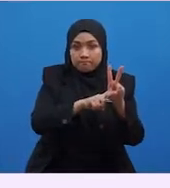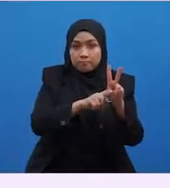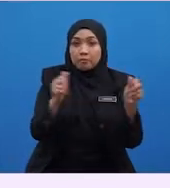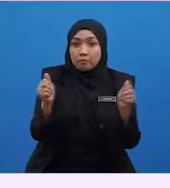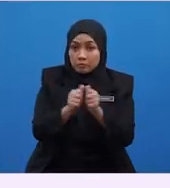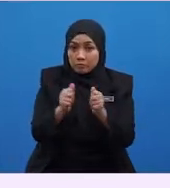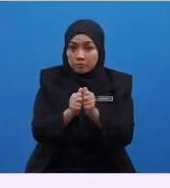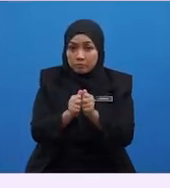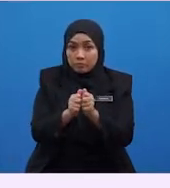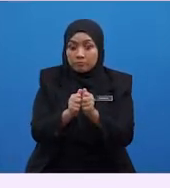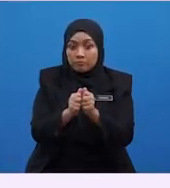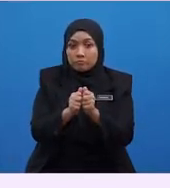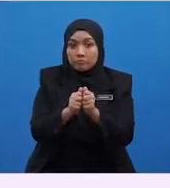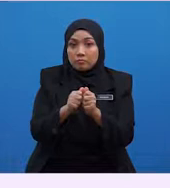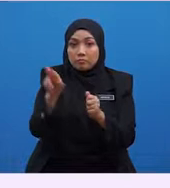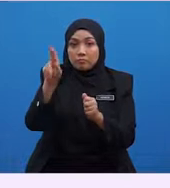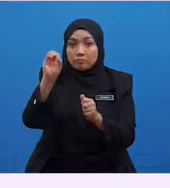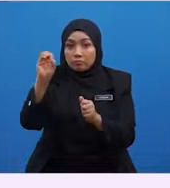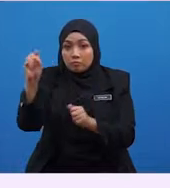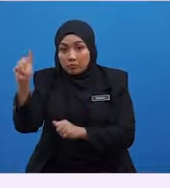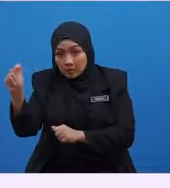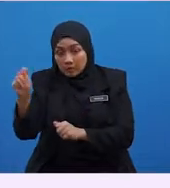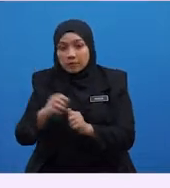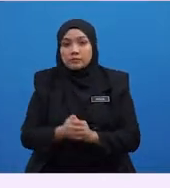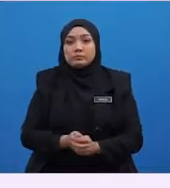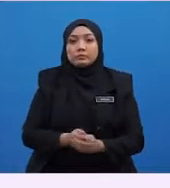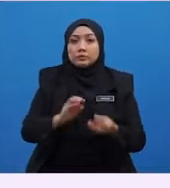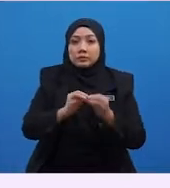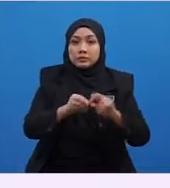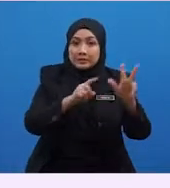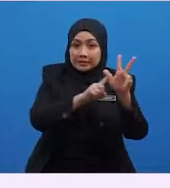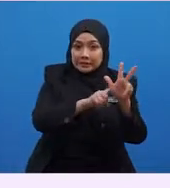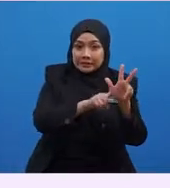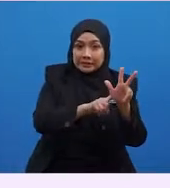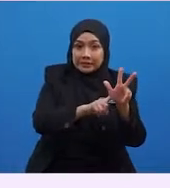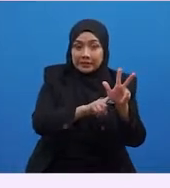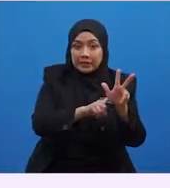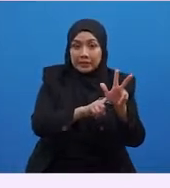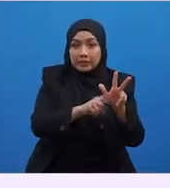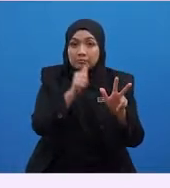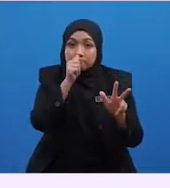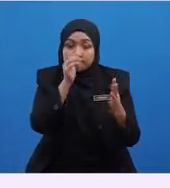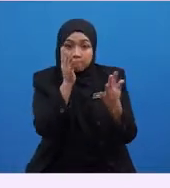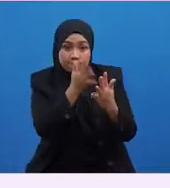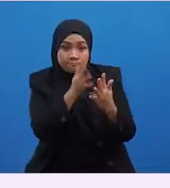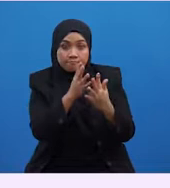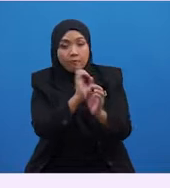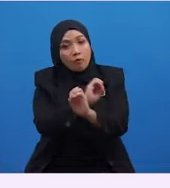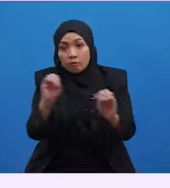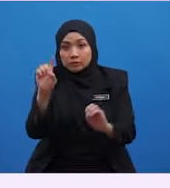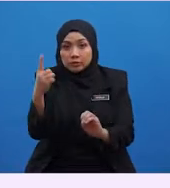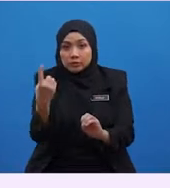root. Ketiga, pemboleh ubah kata laluan biarkan kosong. Dan